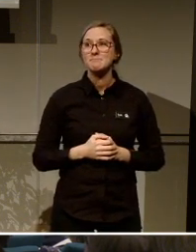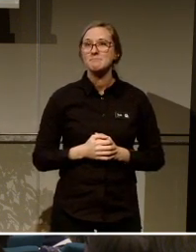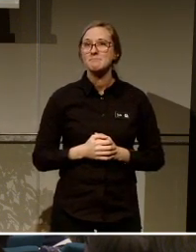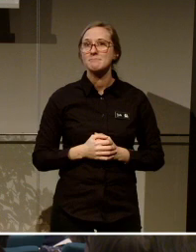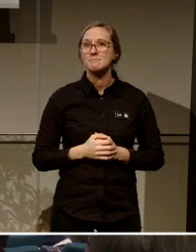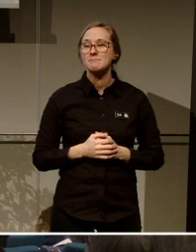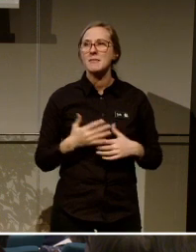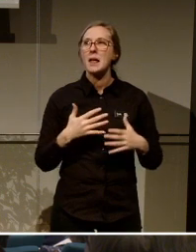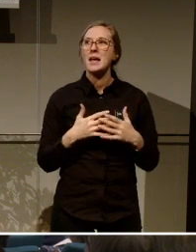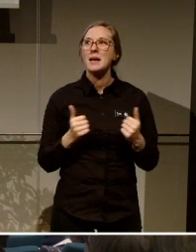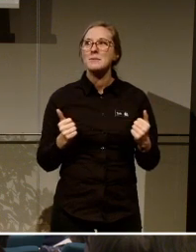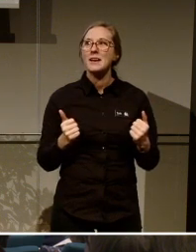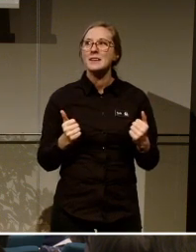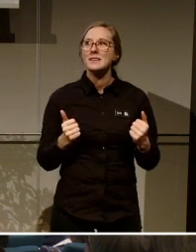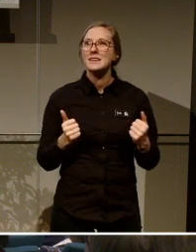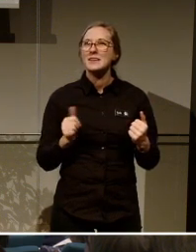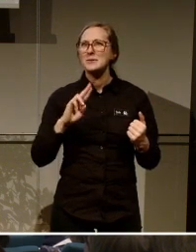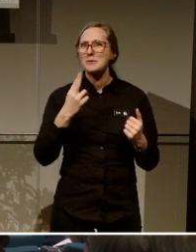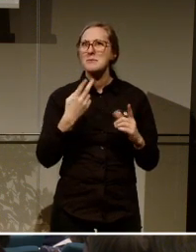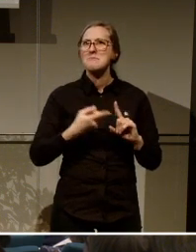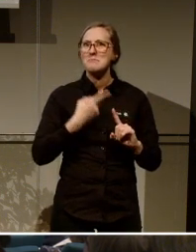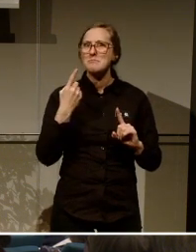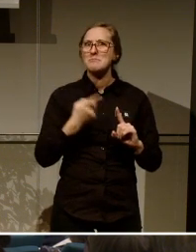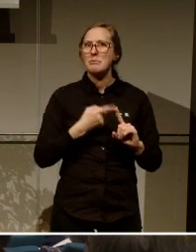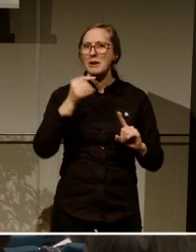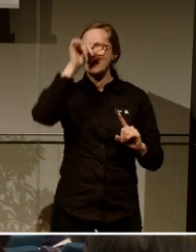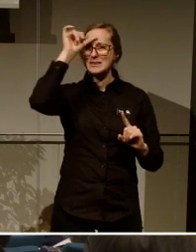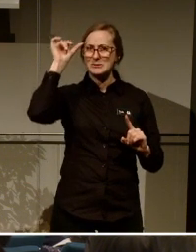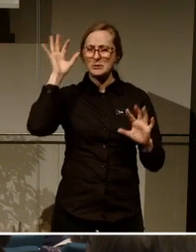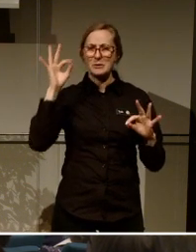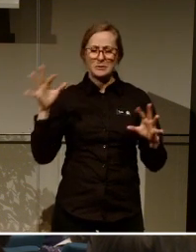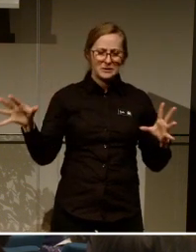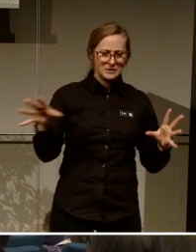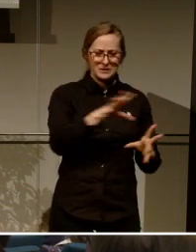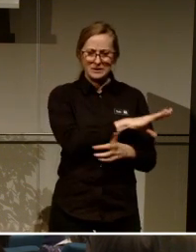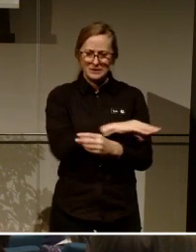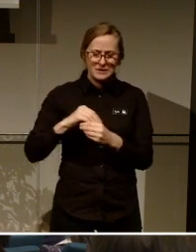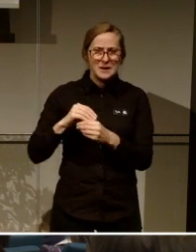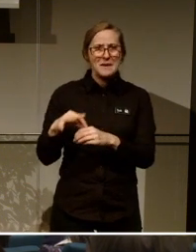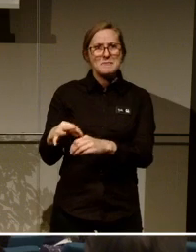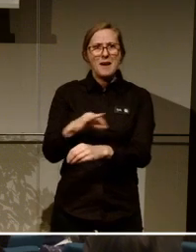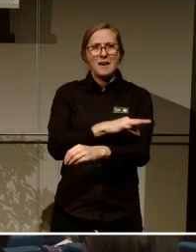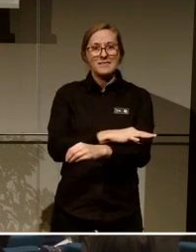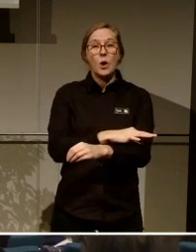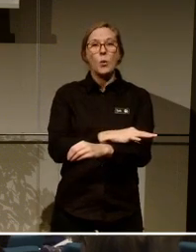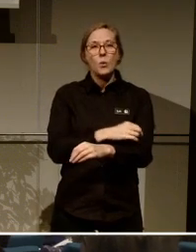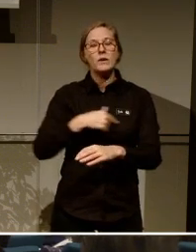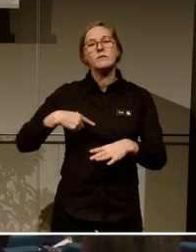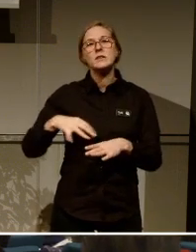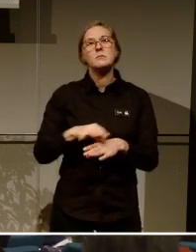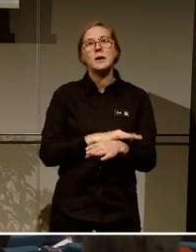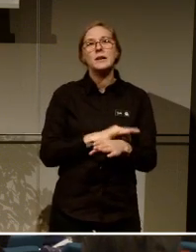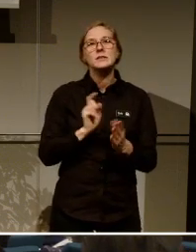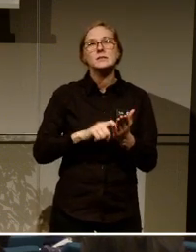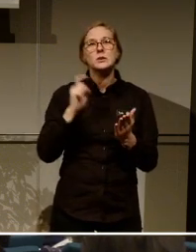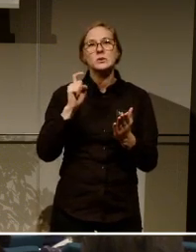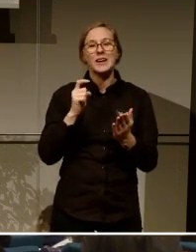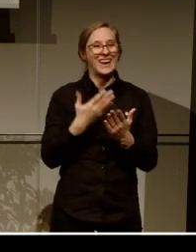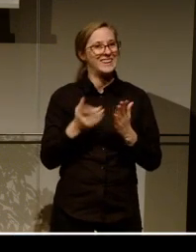Men inte heller, nu börjar det bli komplicerat, hur ska vi mäta allt det här liksom? Jo, vi mäter sekunder, vi mäter inte